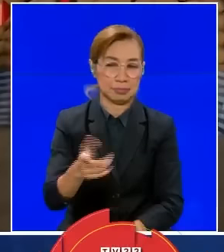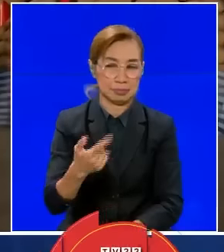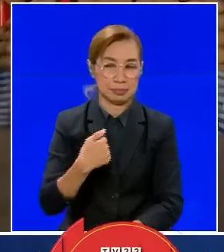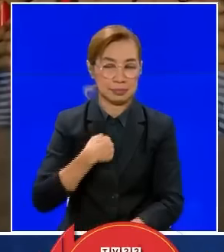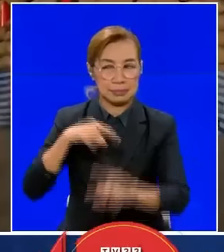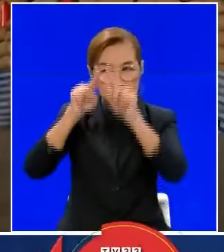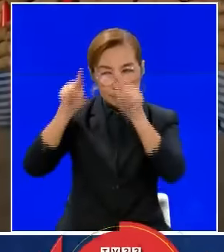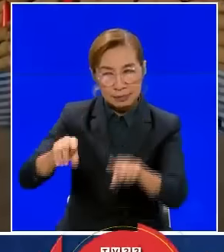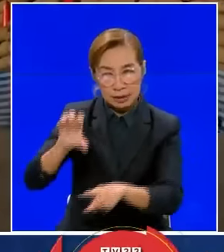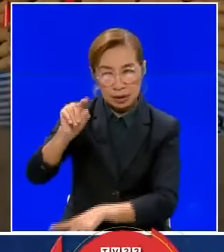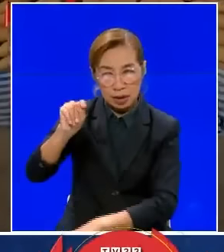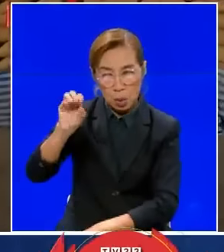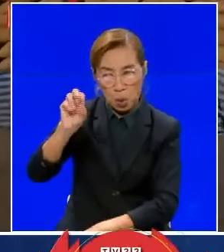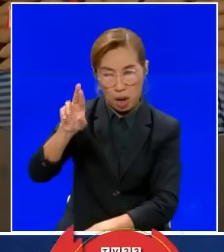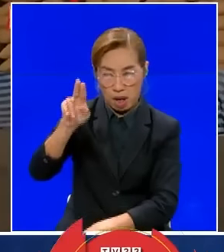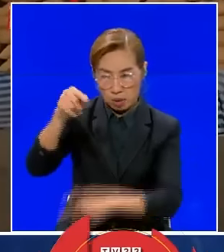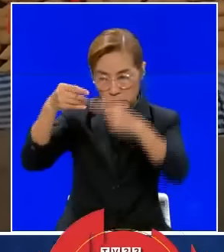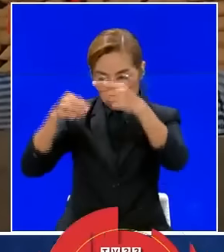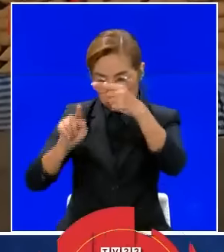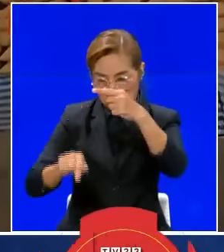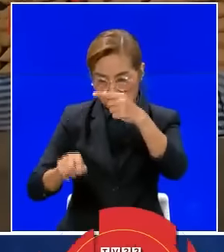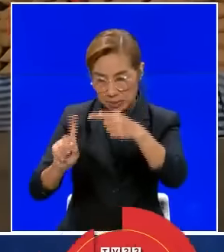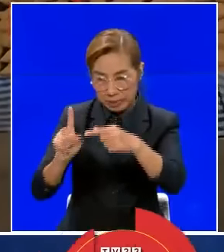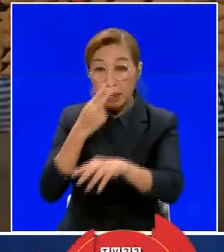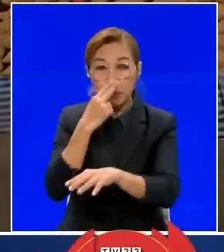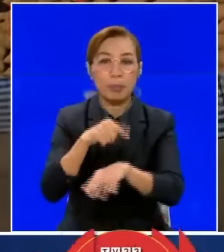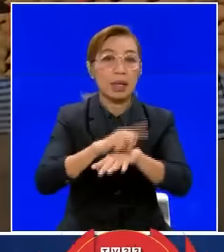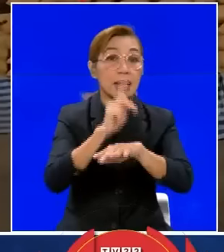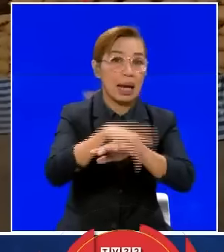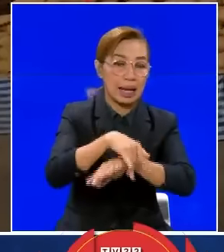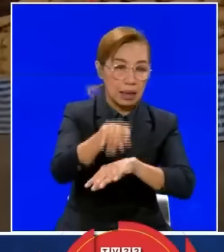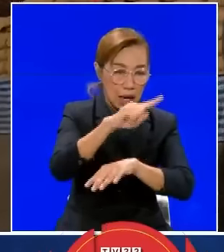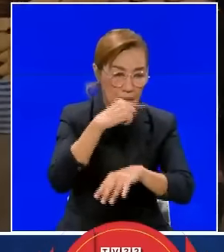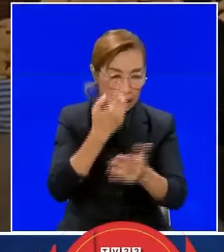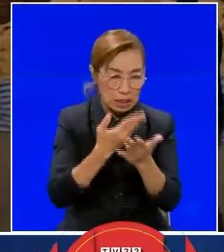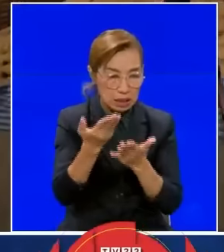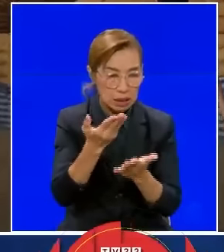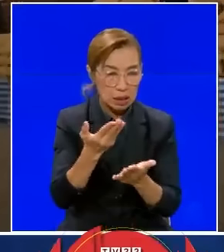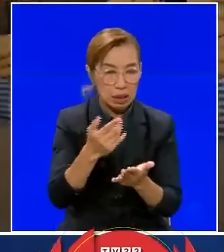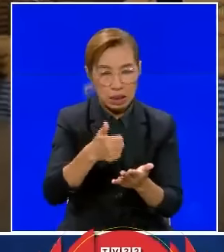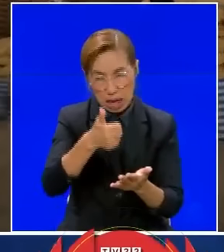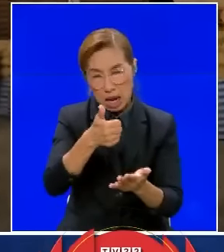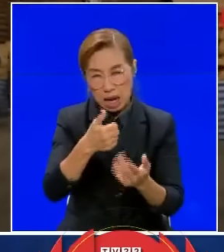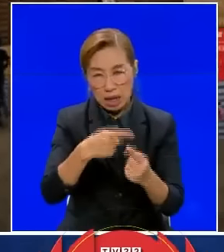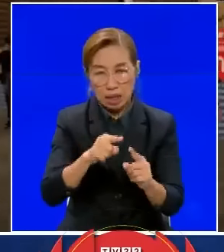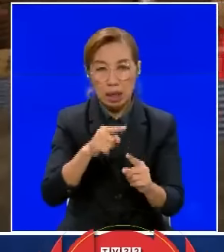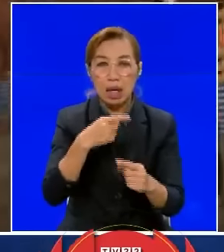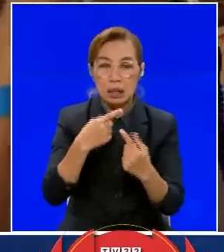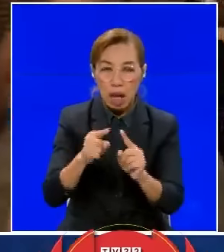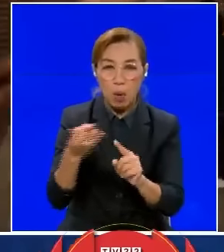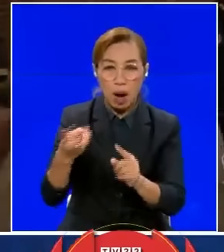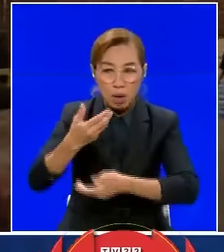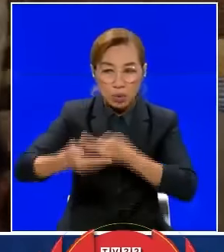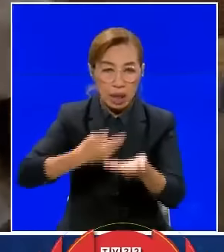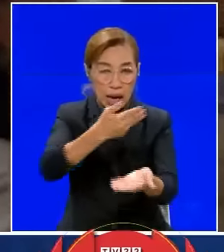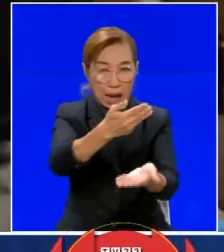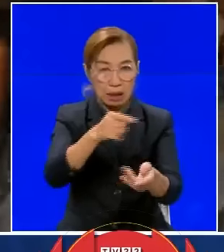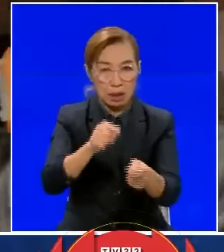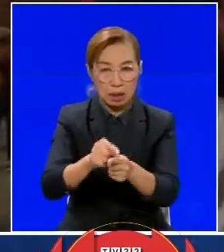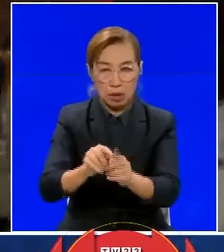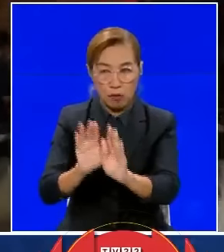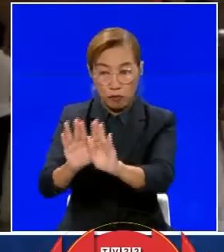Tค่ะแต่หลายคนผมเห็นเคคุยกันในโลกออนไลน์ใครประมูลไม่ว่าขออย่างเดียวได้มั้ยเวลาจะขายขายช่วยแปะสติ๊กเกอร์